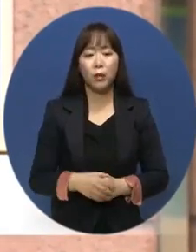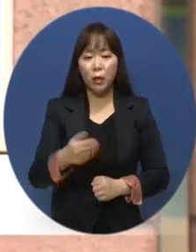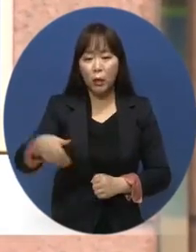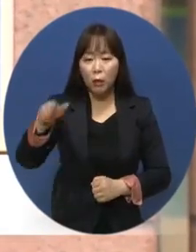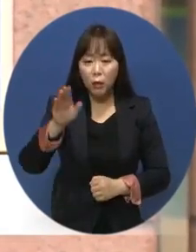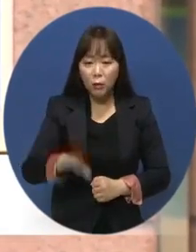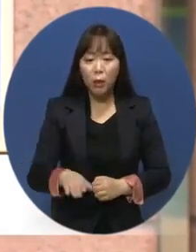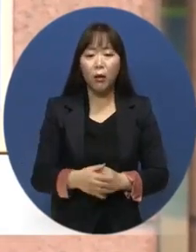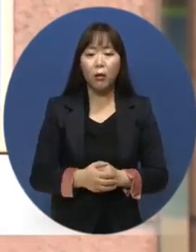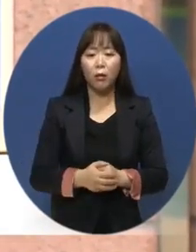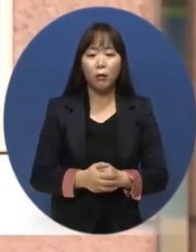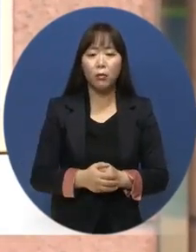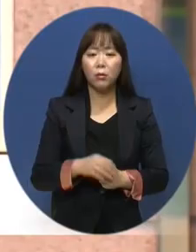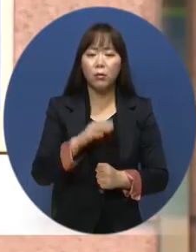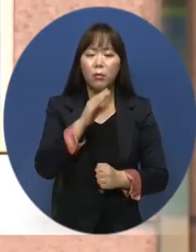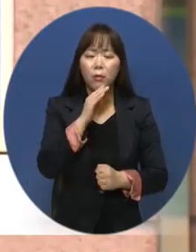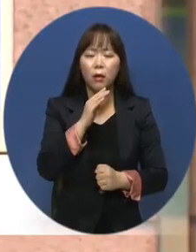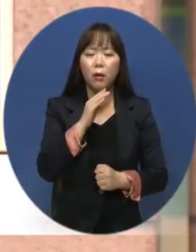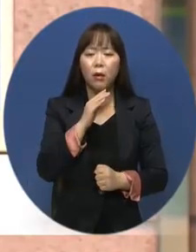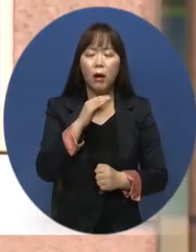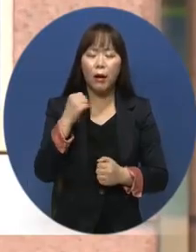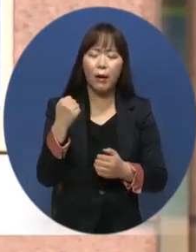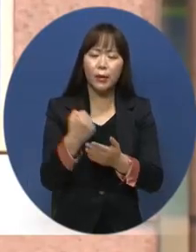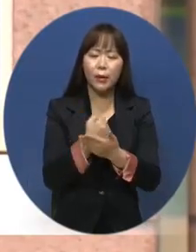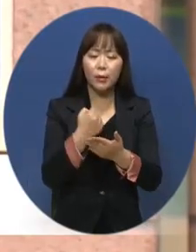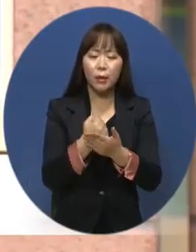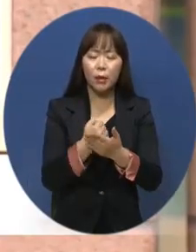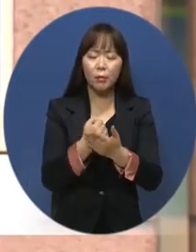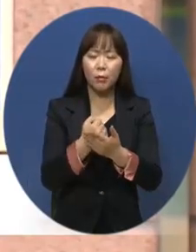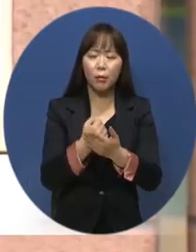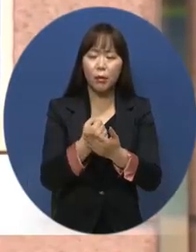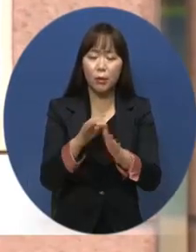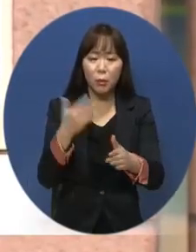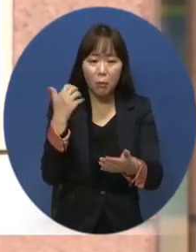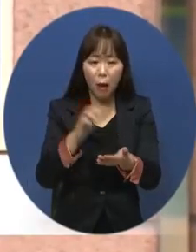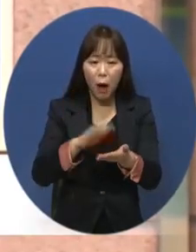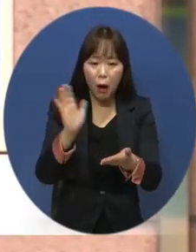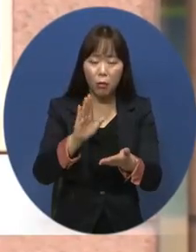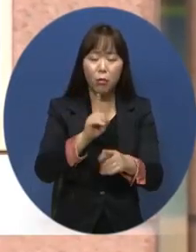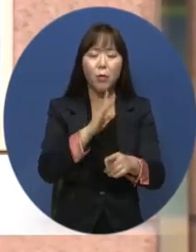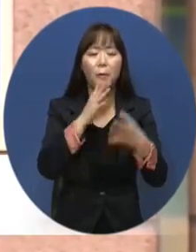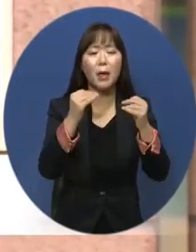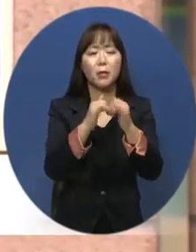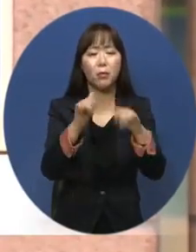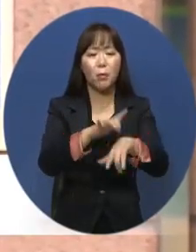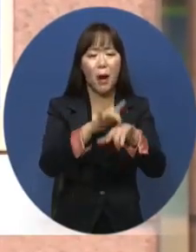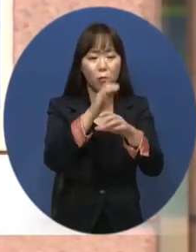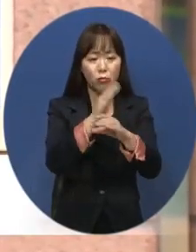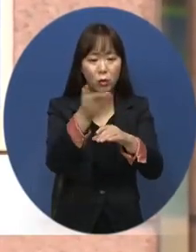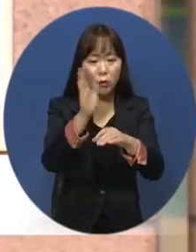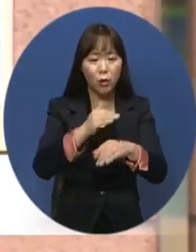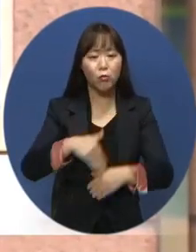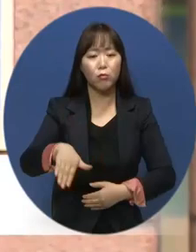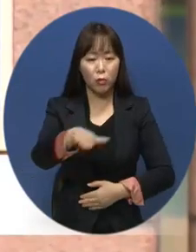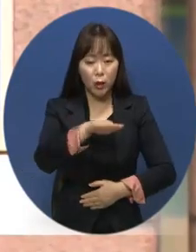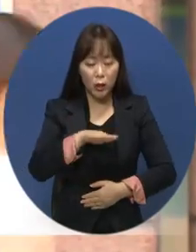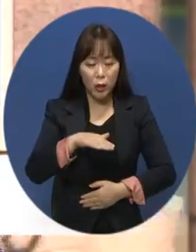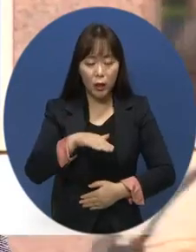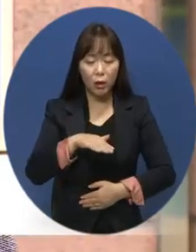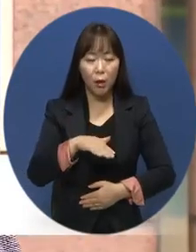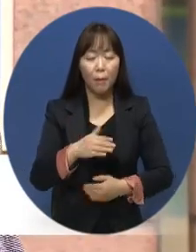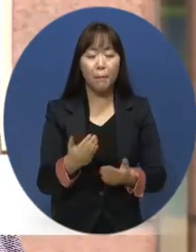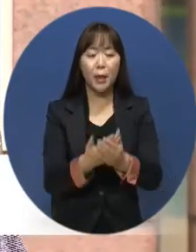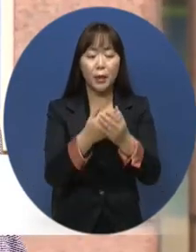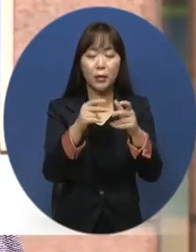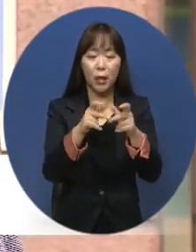안타깝게도 이렇게 많이 돌아오지 못하고 엄청나게 많은 숫자가 실종되고 있는데 우리는 아직